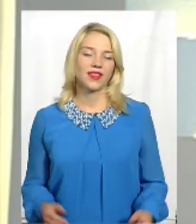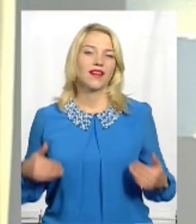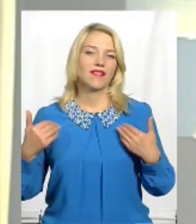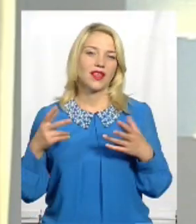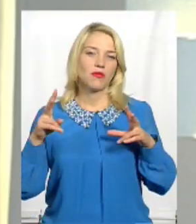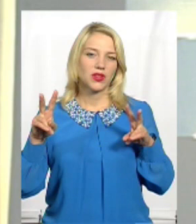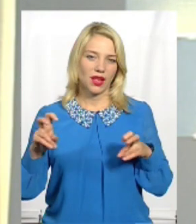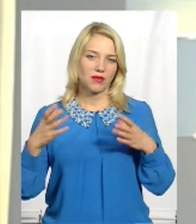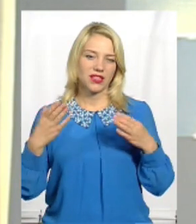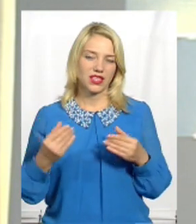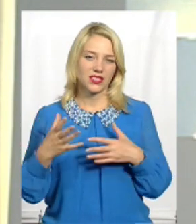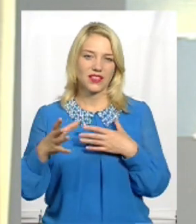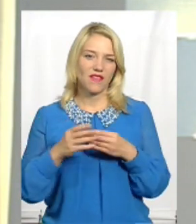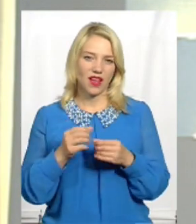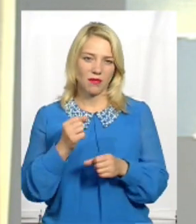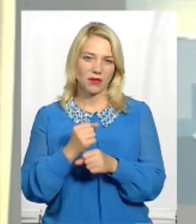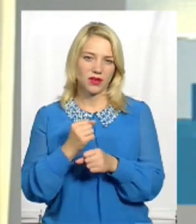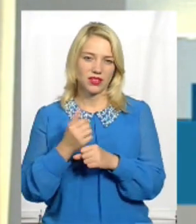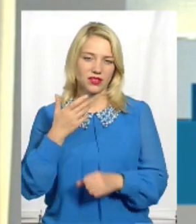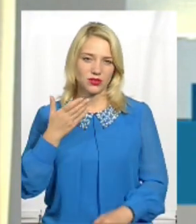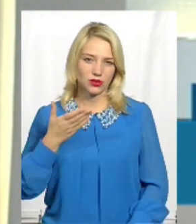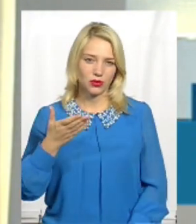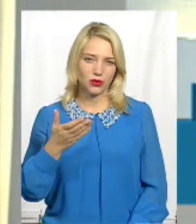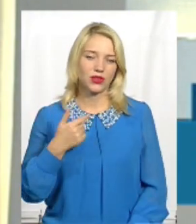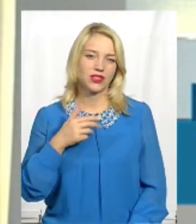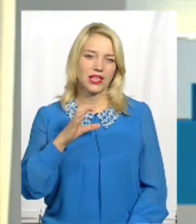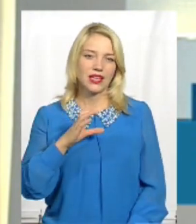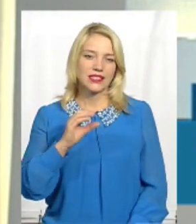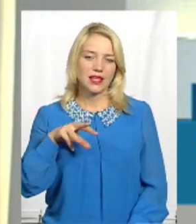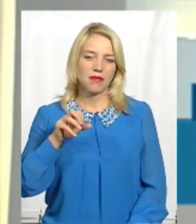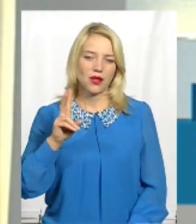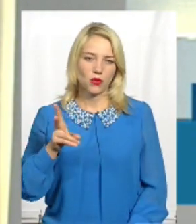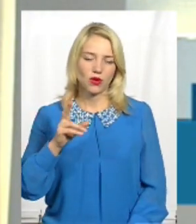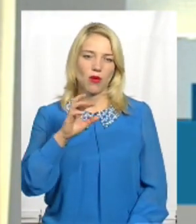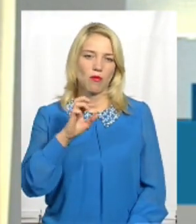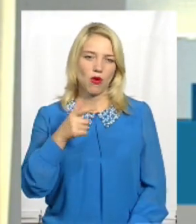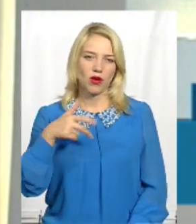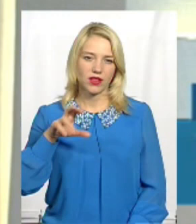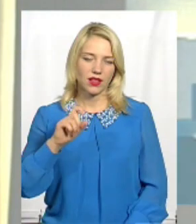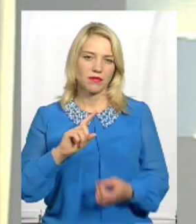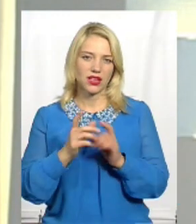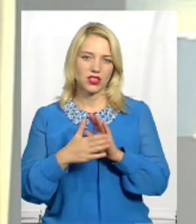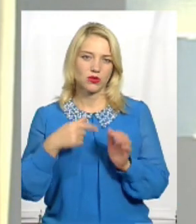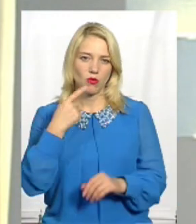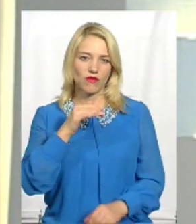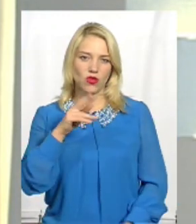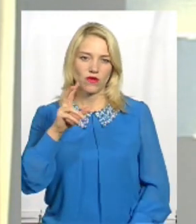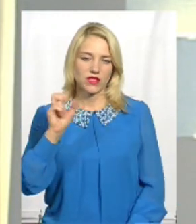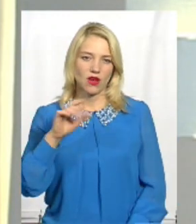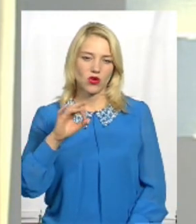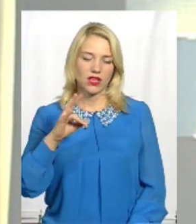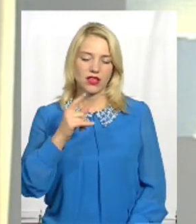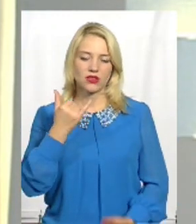Вітаємо у темі дня. З вами Богдан Семенюк. На жестову мову перекладає Оксана Фіновська. Сьогодні протягом